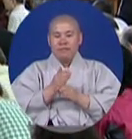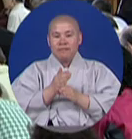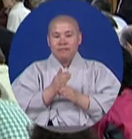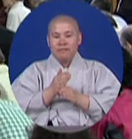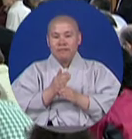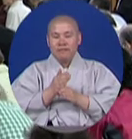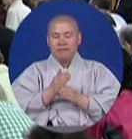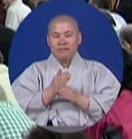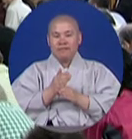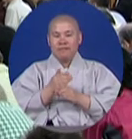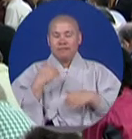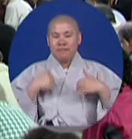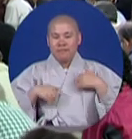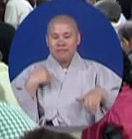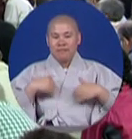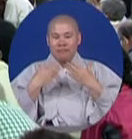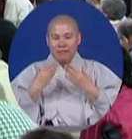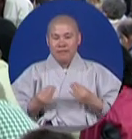유쾌한 비유는 아닌데요.